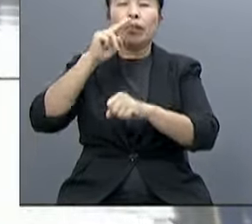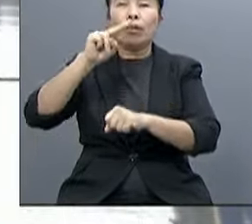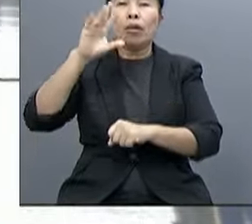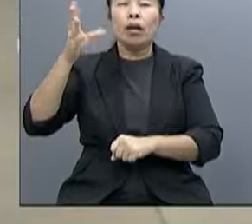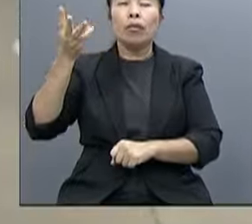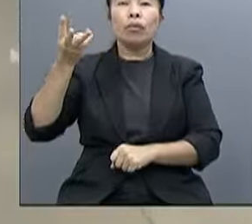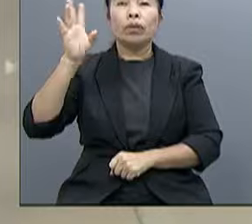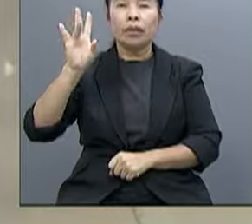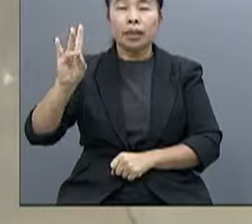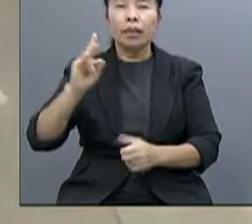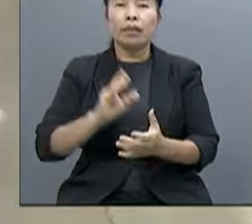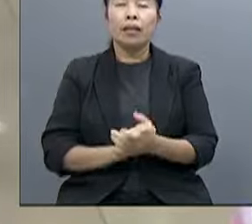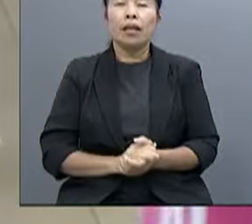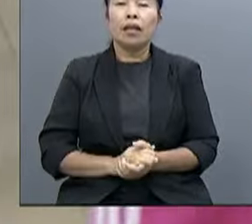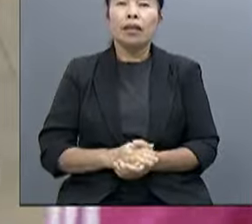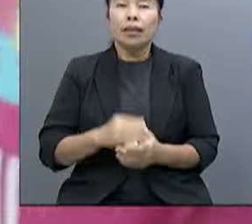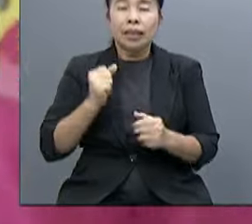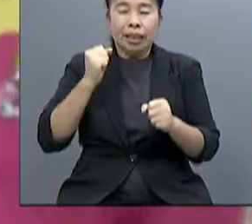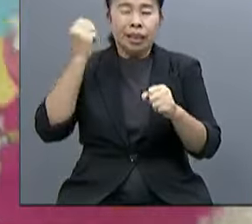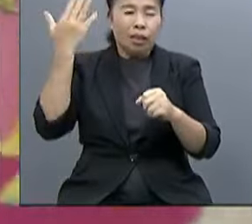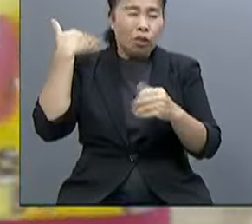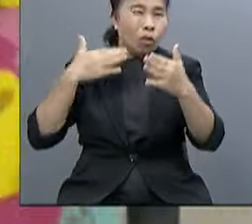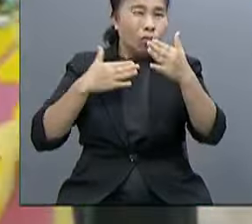11 พฤศจิกายน 2567จากเดิมนะคะสิ้นสุดวันที่